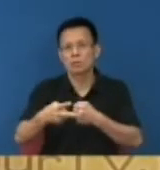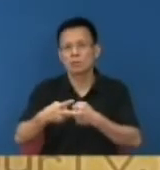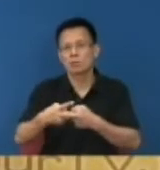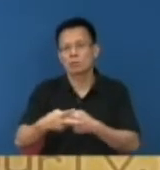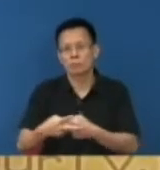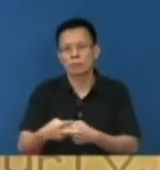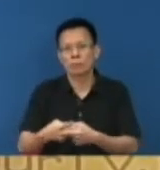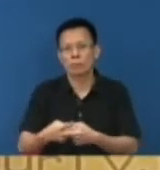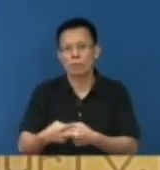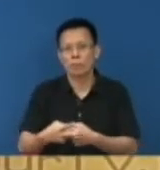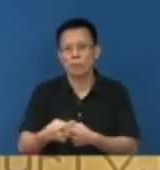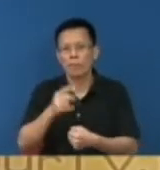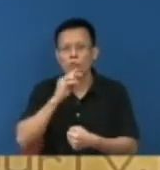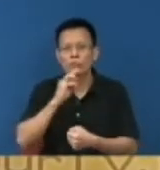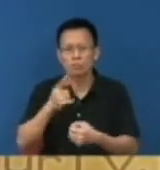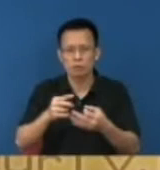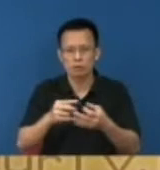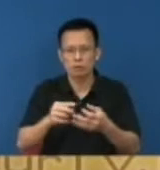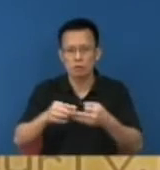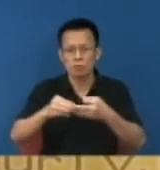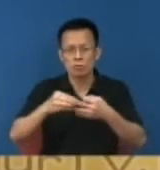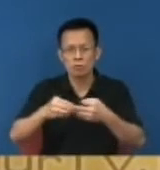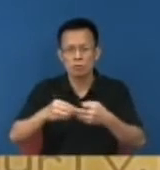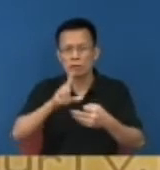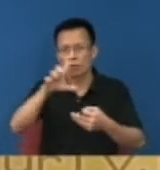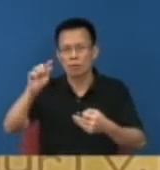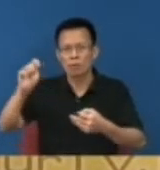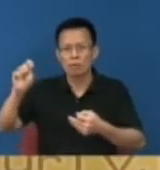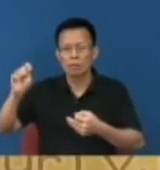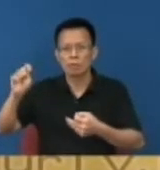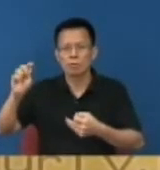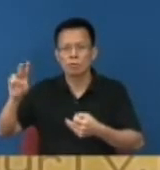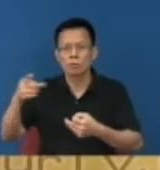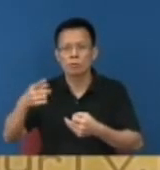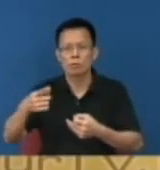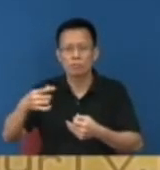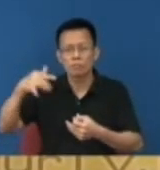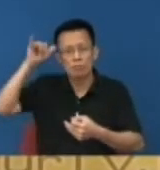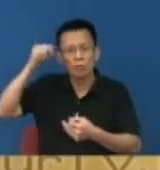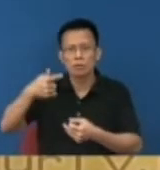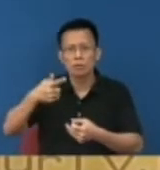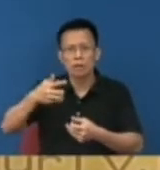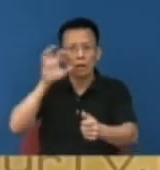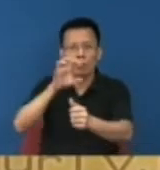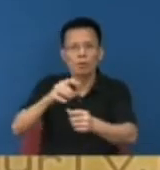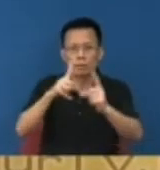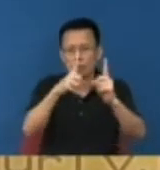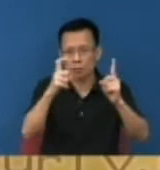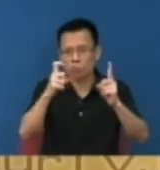好像這個劉江華之流更加無恥啊，是不是？咁如果你譴責暴力嘅時候，你譴唔譴責